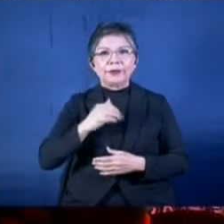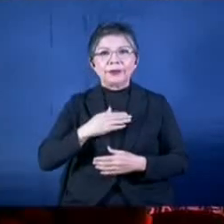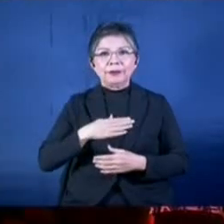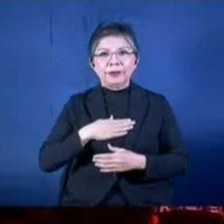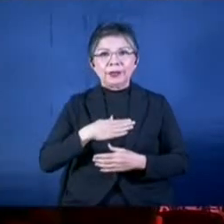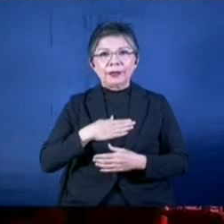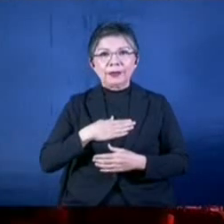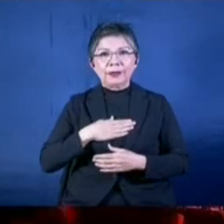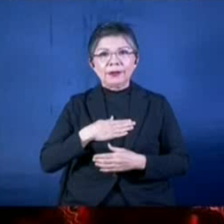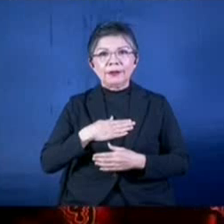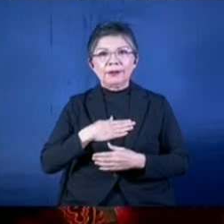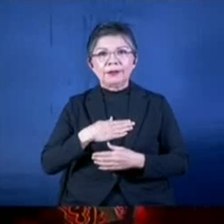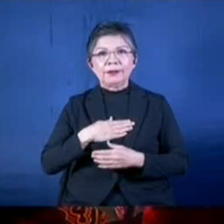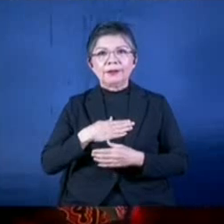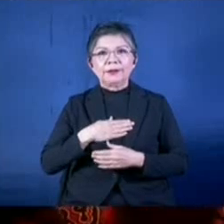ibuku.